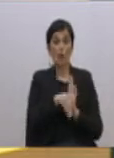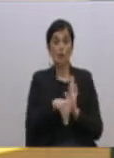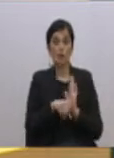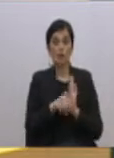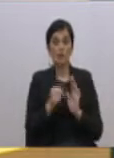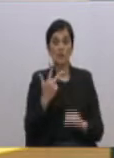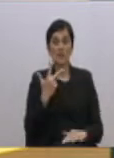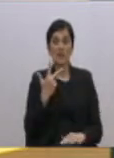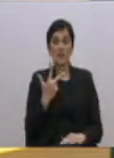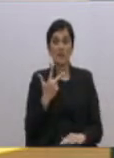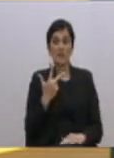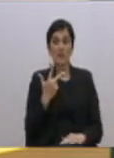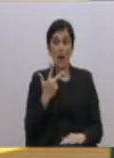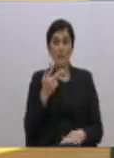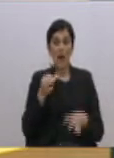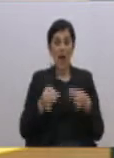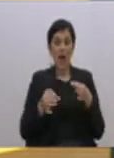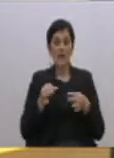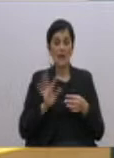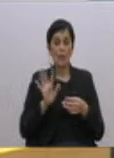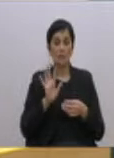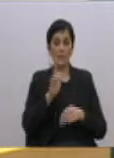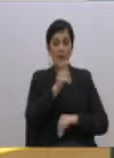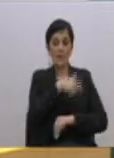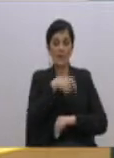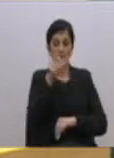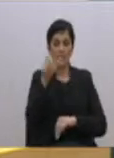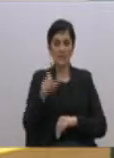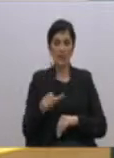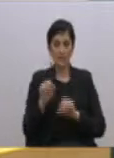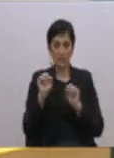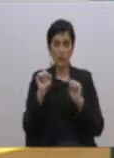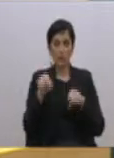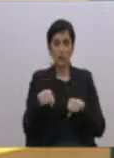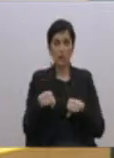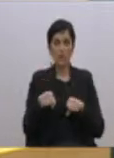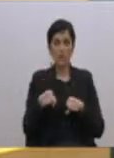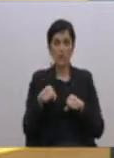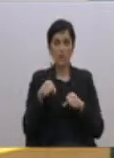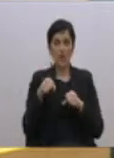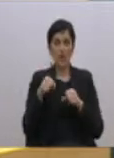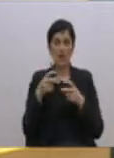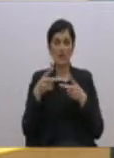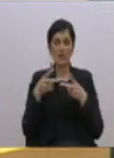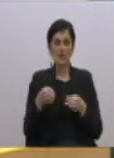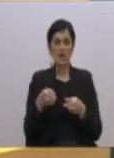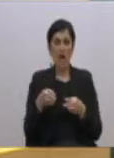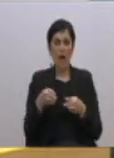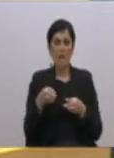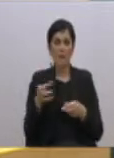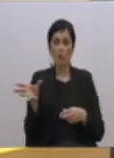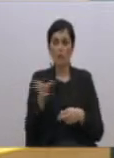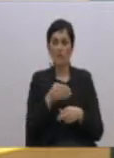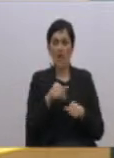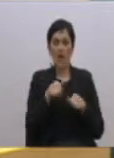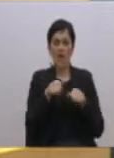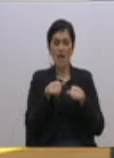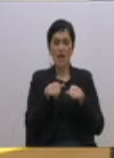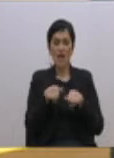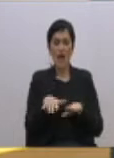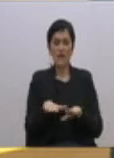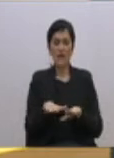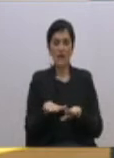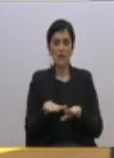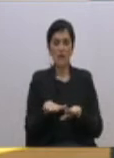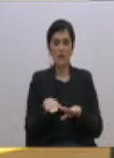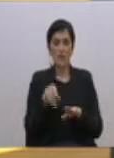სამ არამოსამართლე წევრს შეეძლოს დააბლოკოს ყველა ნარჩენის გადაწყვეტილება